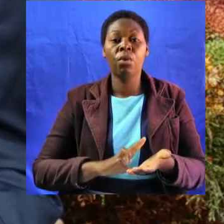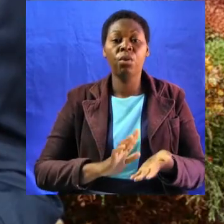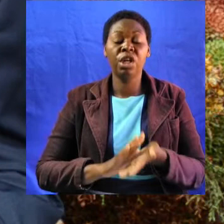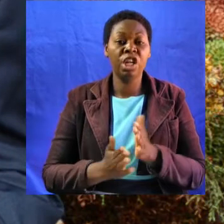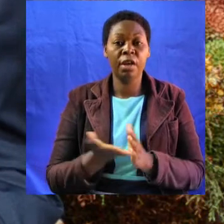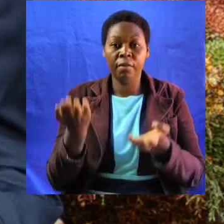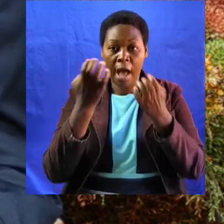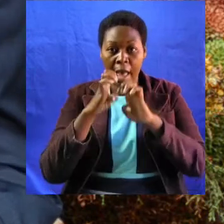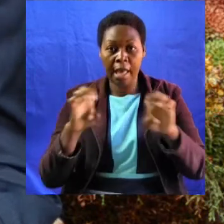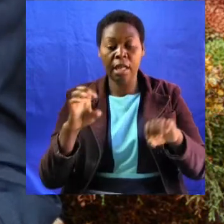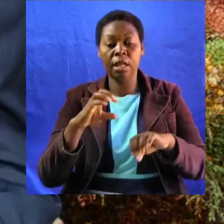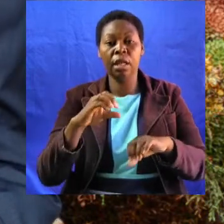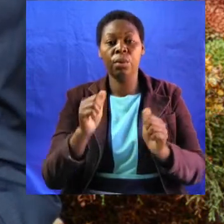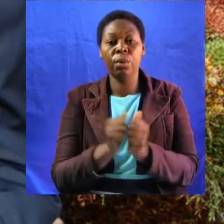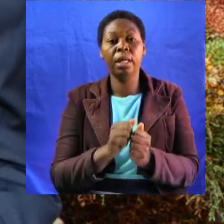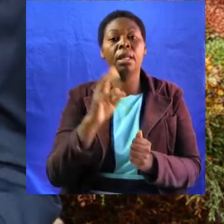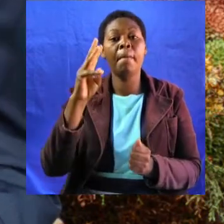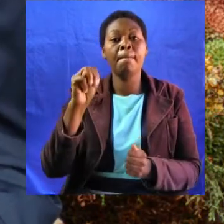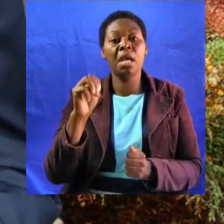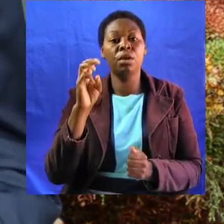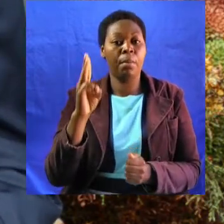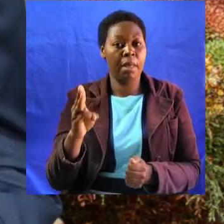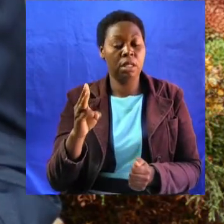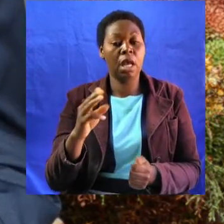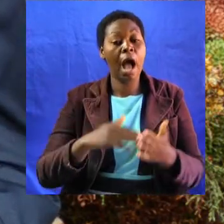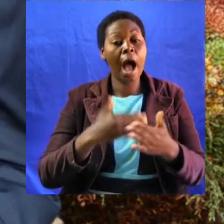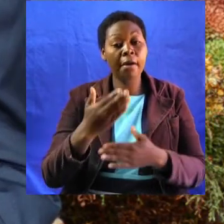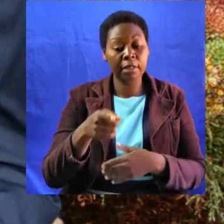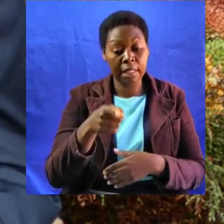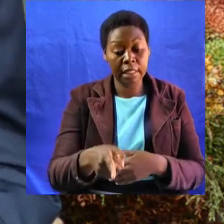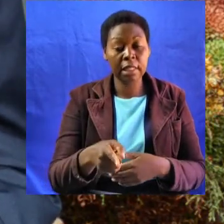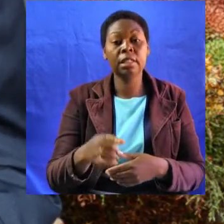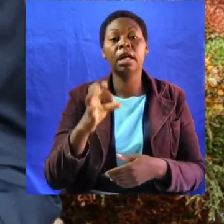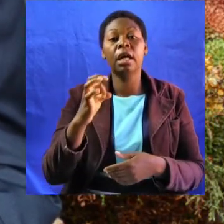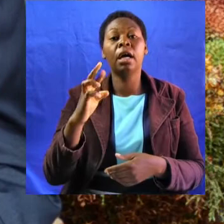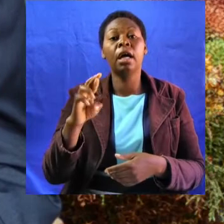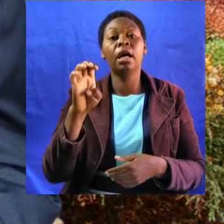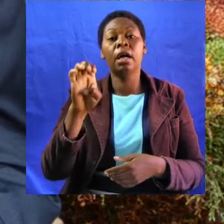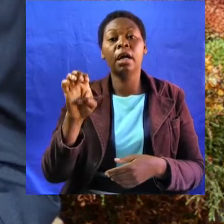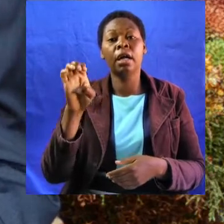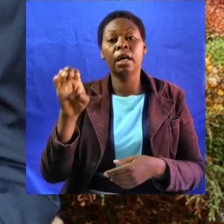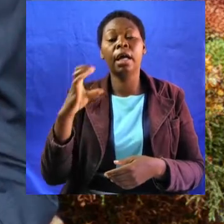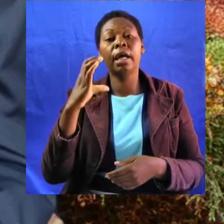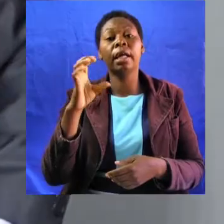pachabva Medo Persia sezvo wakamboratidzwa kudara pachauya Greece. Yes. Saka izvozvo zvichatoitika.